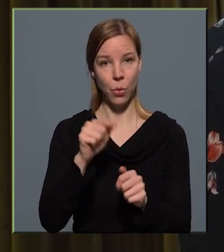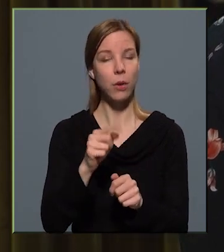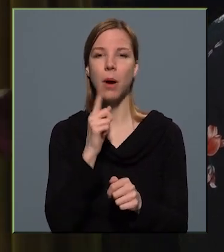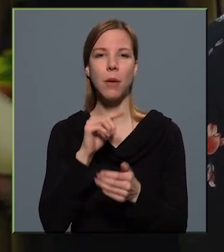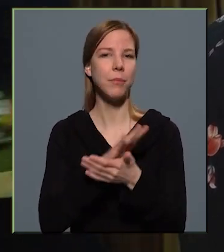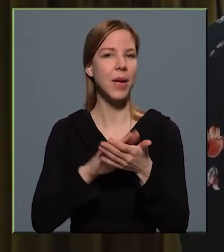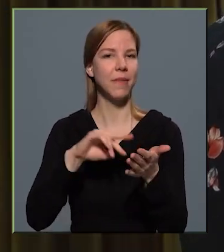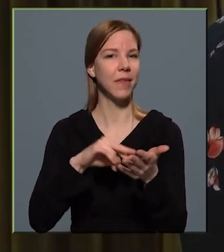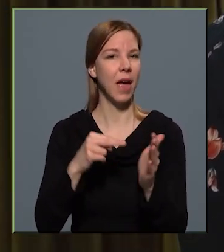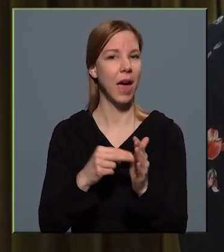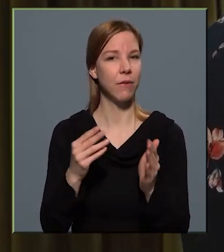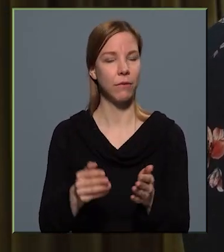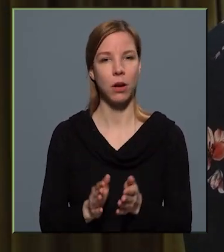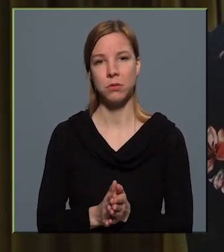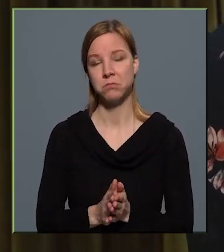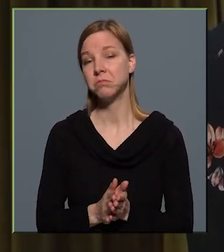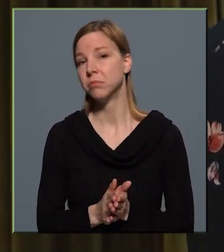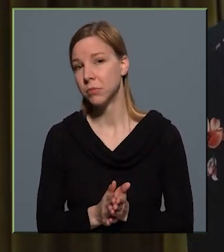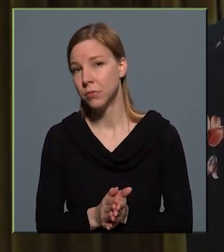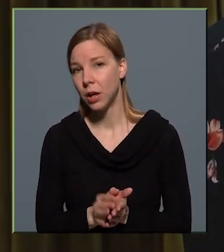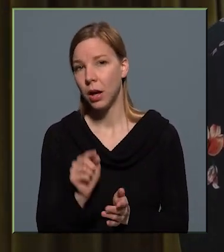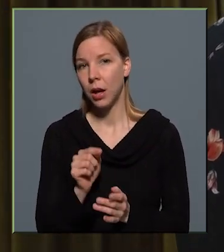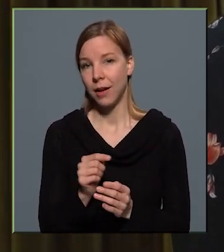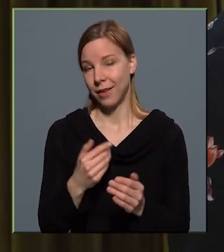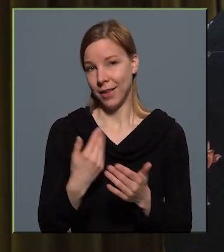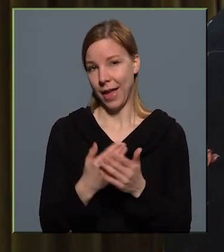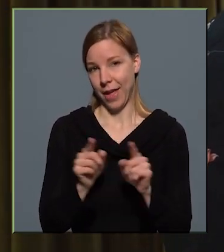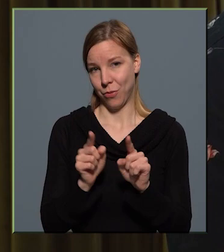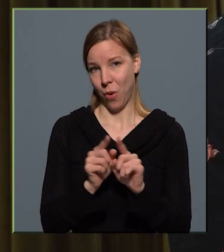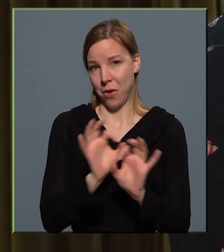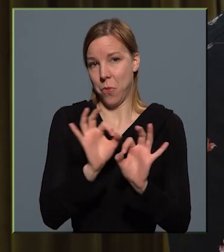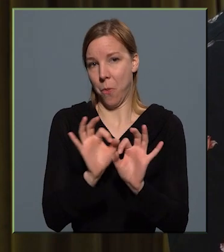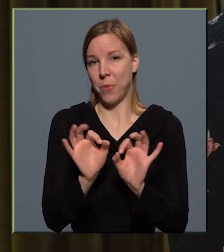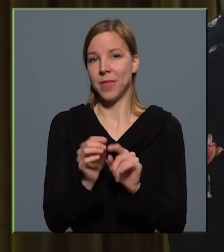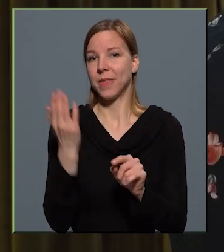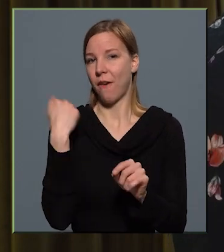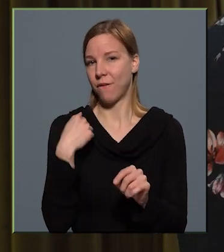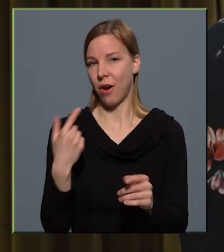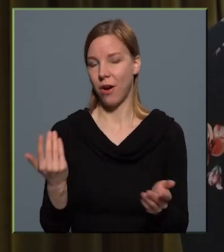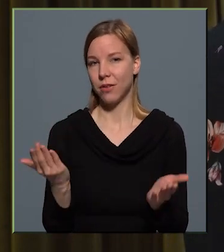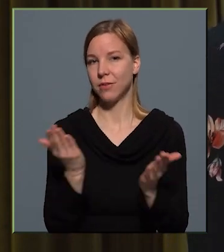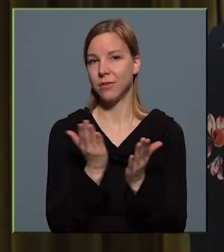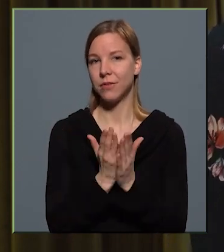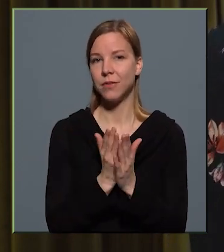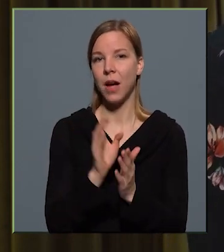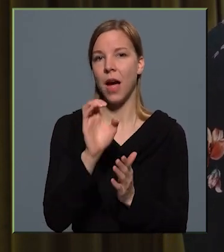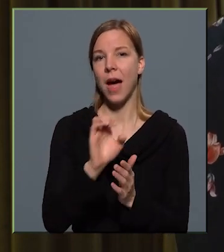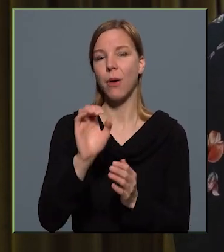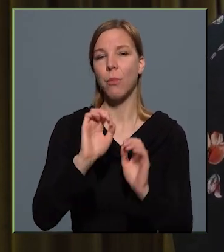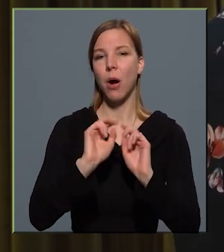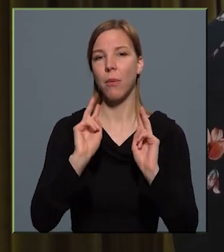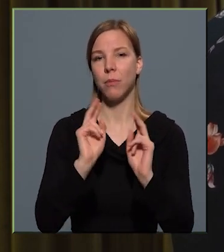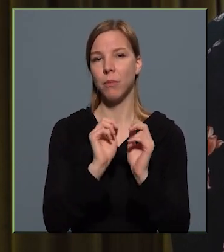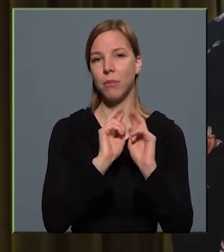tervek? Hát legalább annyira jó, mint tavaly. Azt szeretném, hogy azért elbén dobogós legyek.